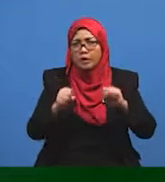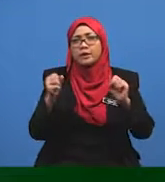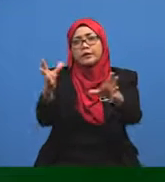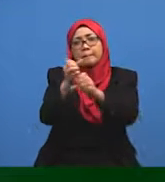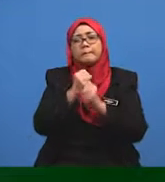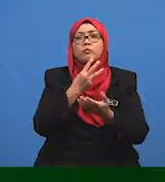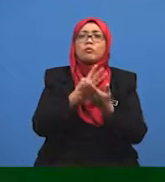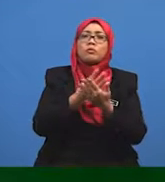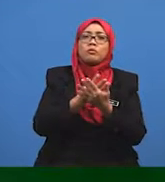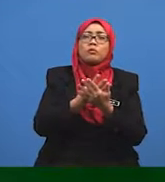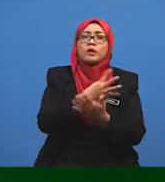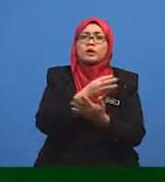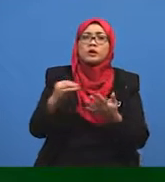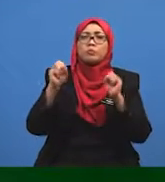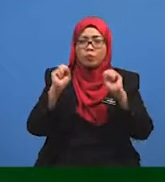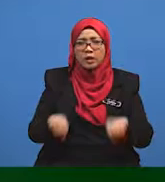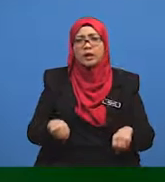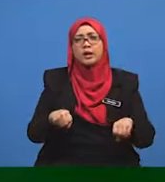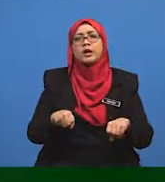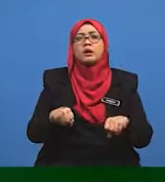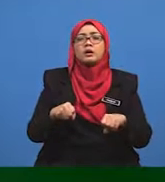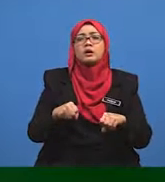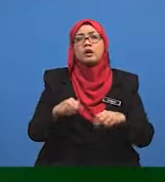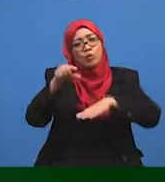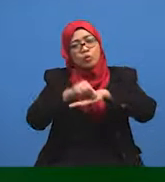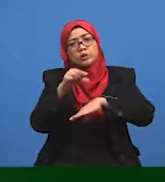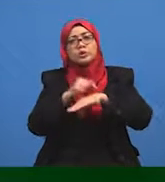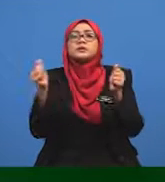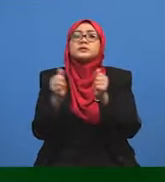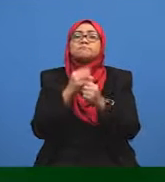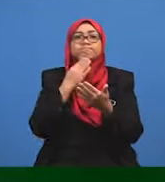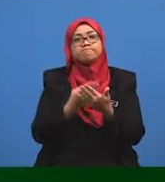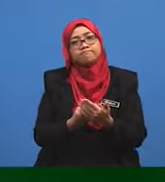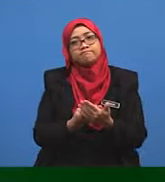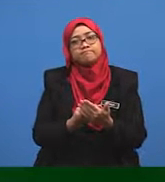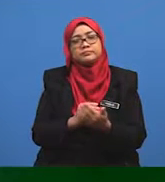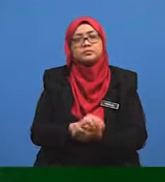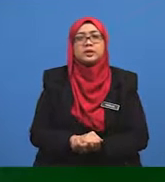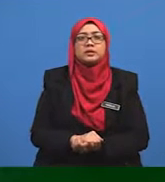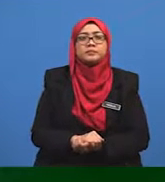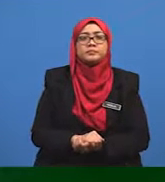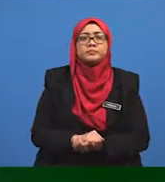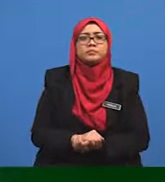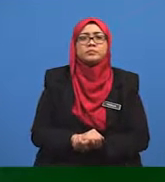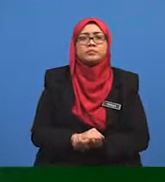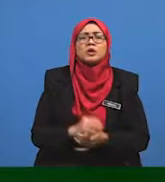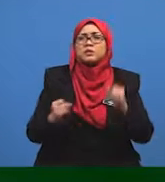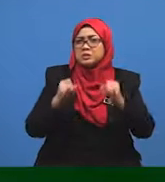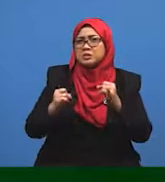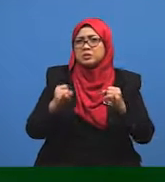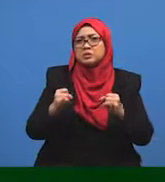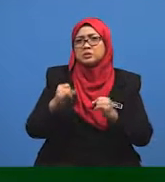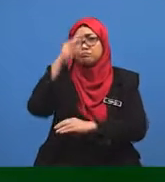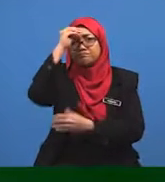bagi menampung keperluan individu dan keluarga. Apatah lagi jika seorang lelaki itu seorang